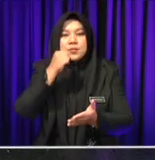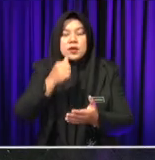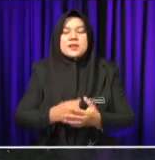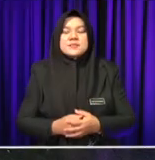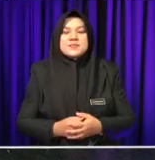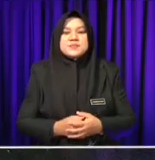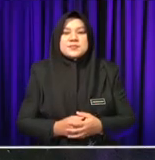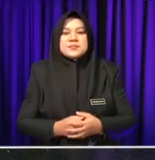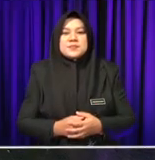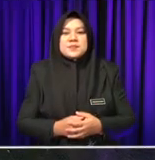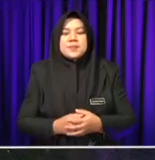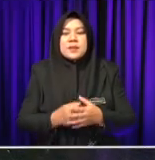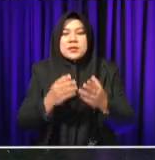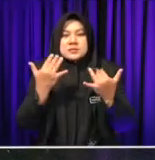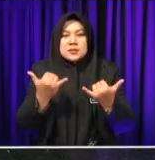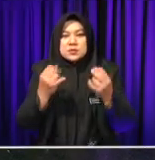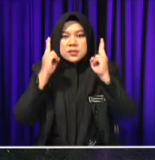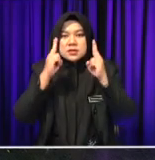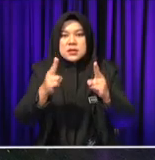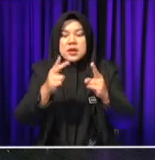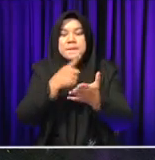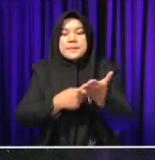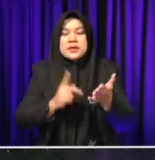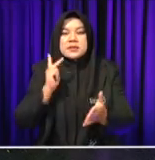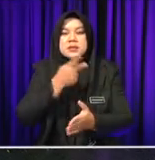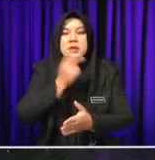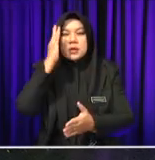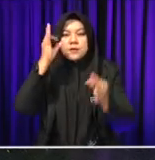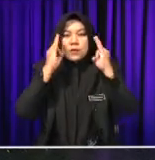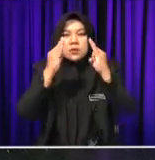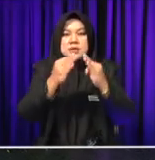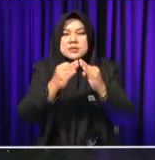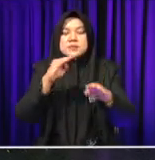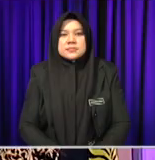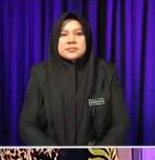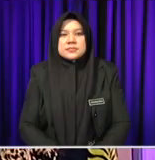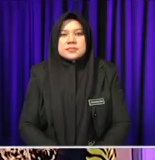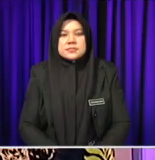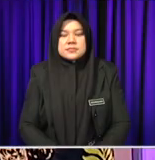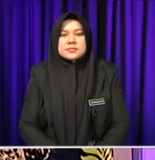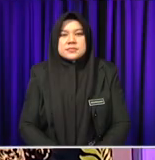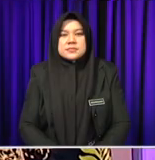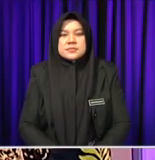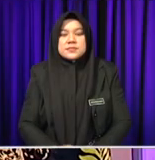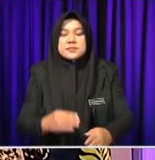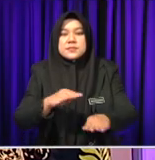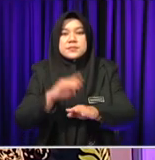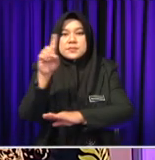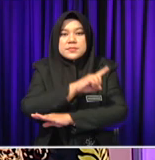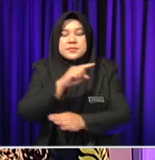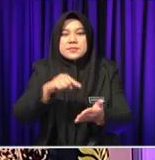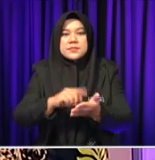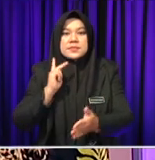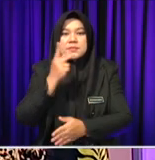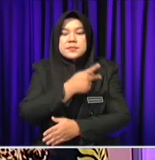Saya baik jadi Ustazah apakah yang akan kita fokuskan pada segmen ini silakan Ustazah Baiklah pada hari ini kita akan